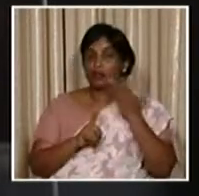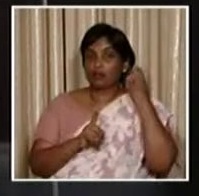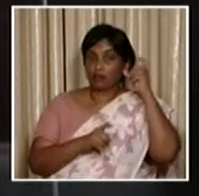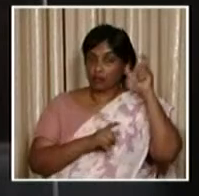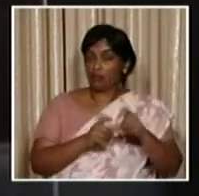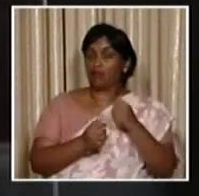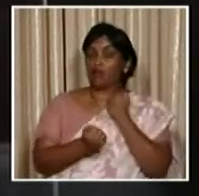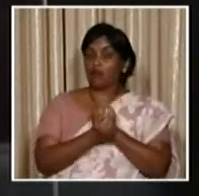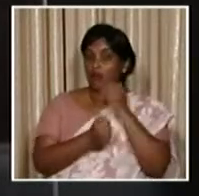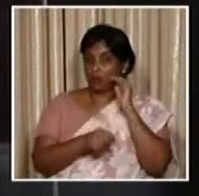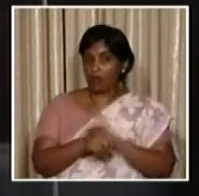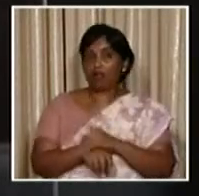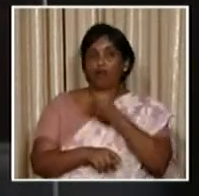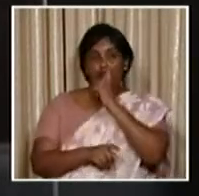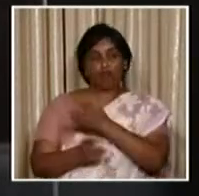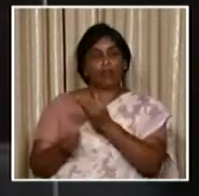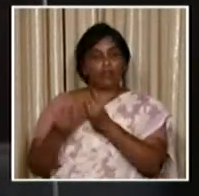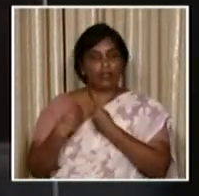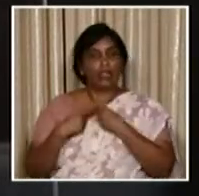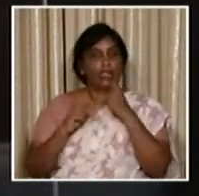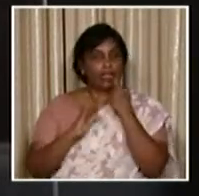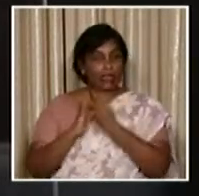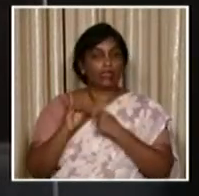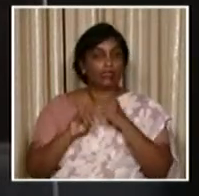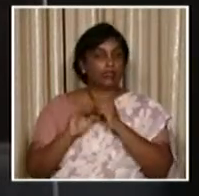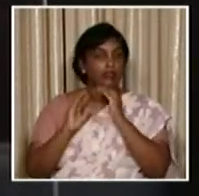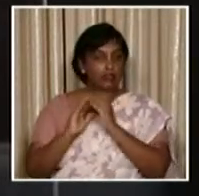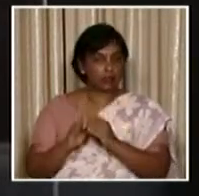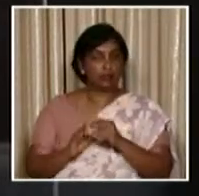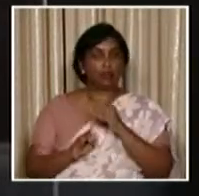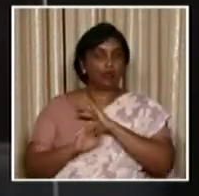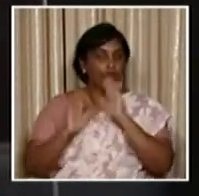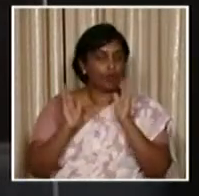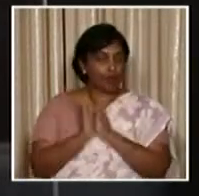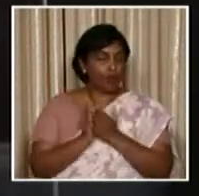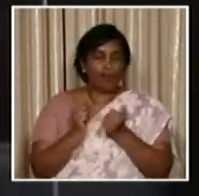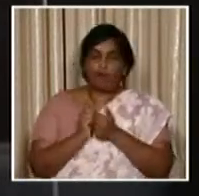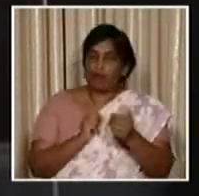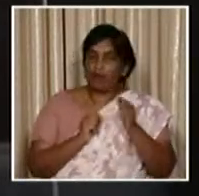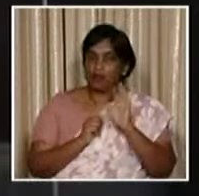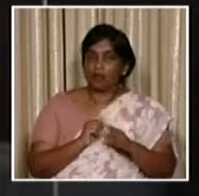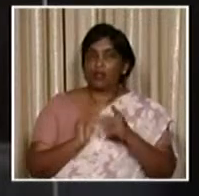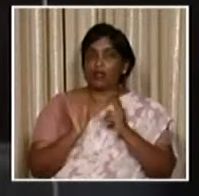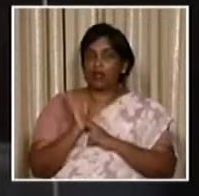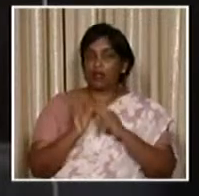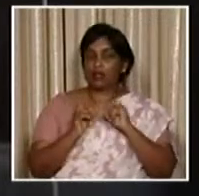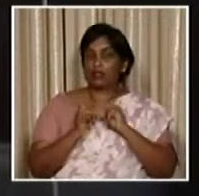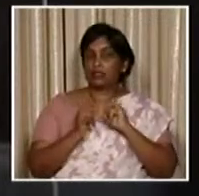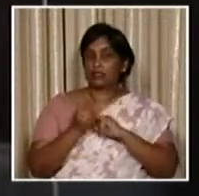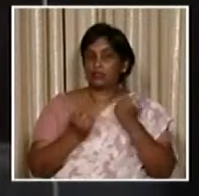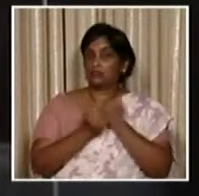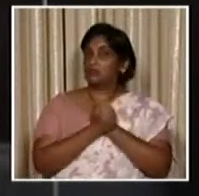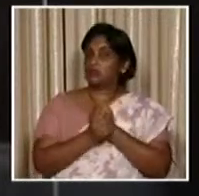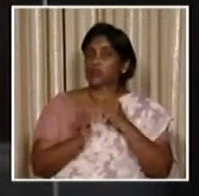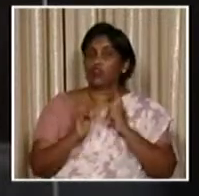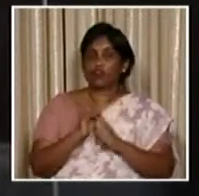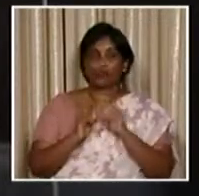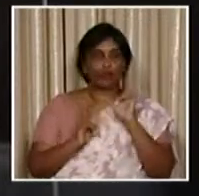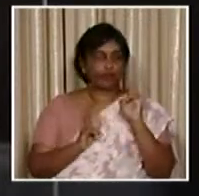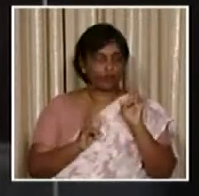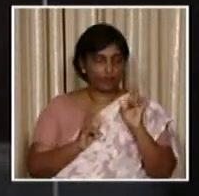attadanguwata ganna awasara denna kiyala nitipath departamentuwe me okkoma tiyeddi nalaka silla attadanguwata gatta oktober 25